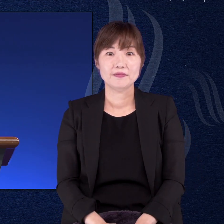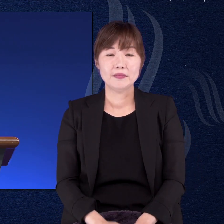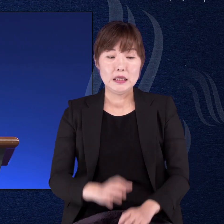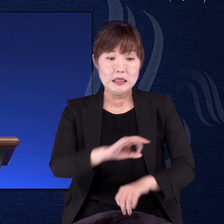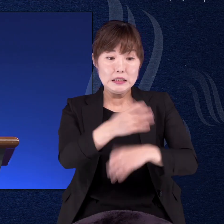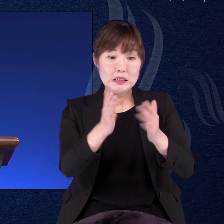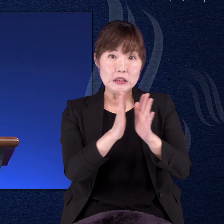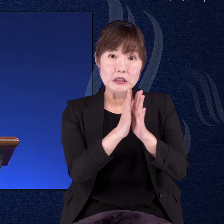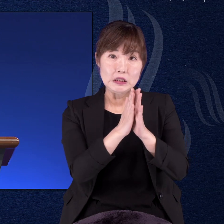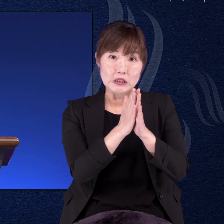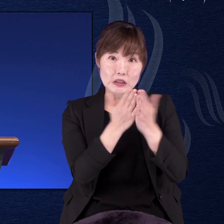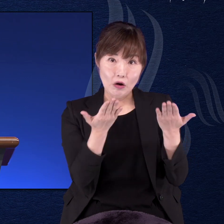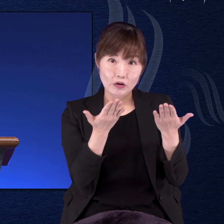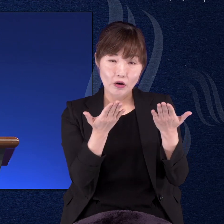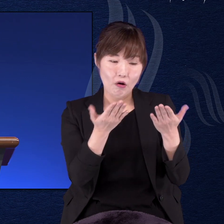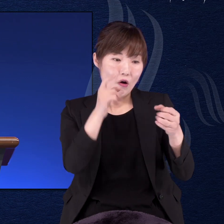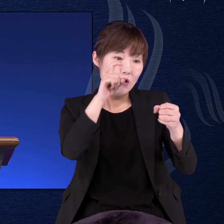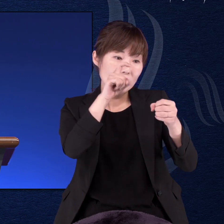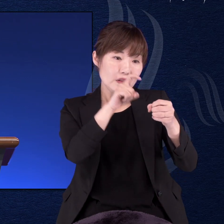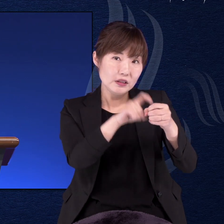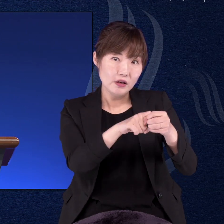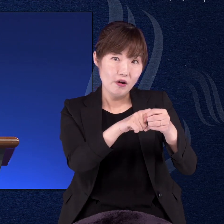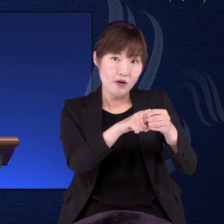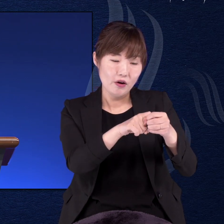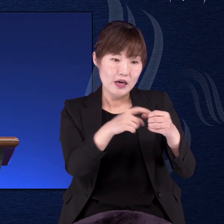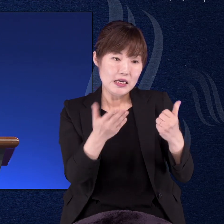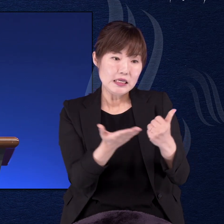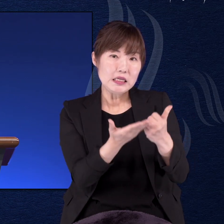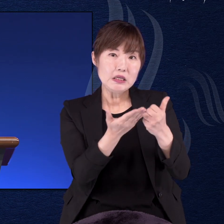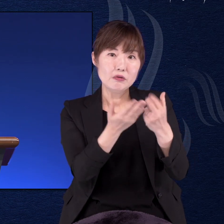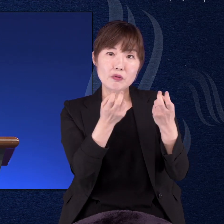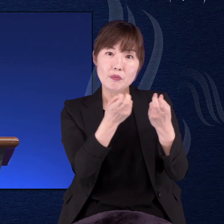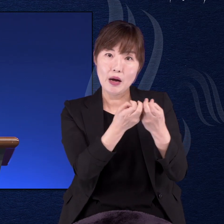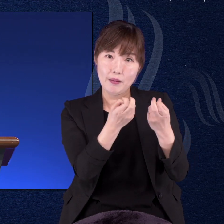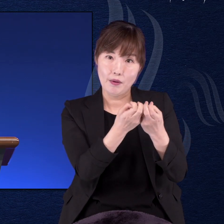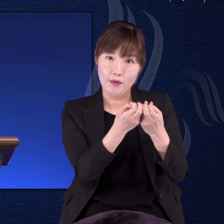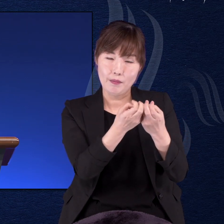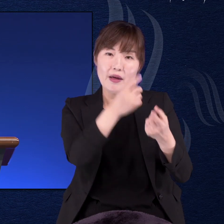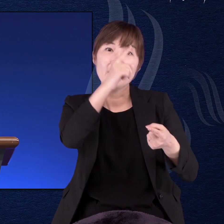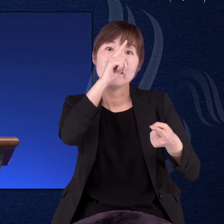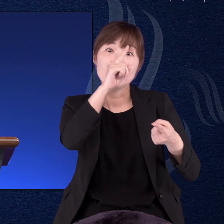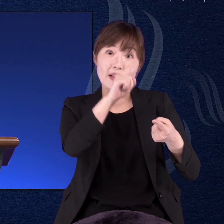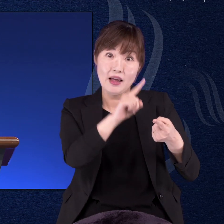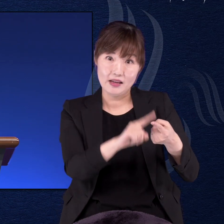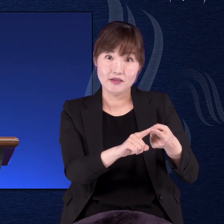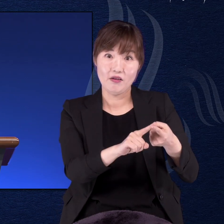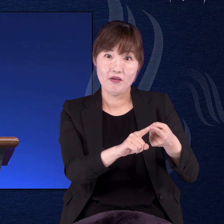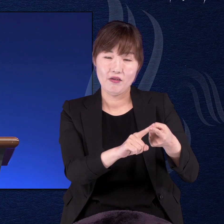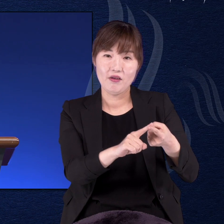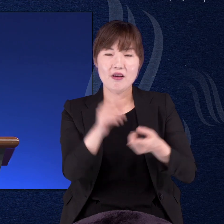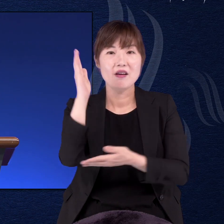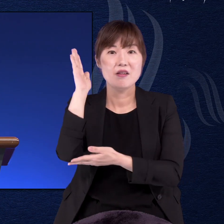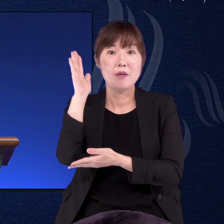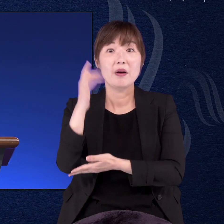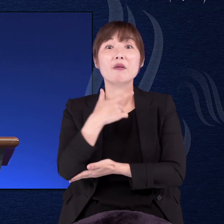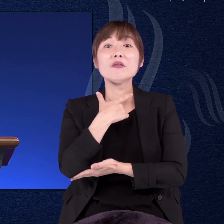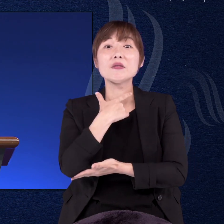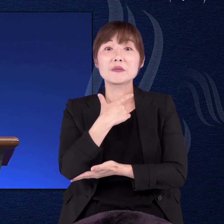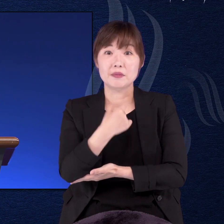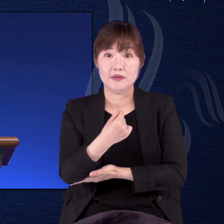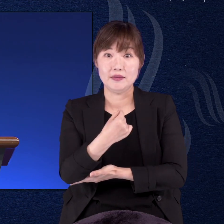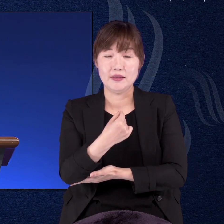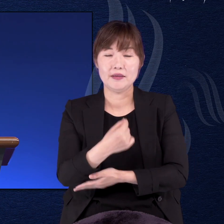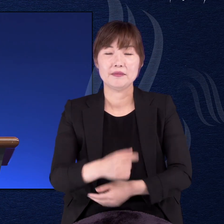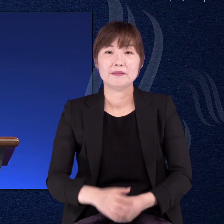성경적 양육의 기본 원리, 하나님이 우리에게 주셨어요. 이 성경을 통해서 그걸 아는 게 부모의